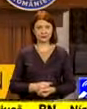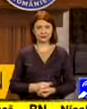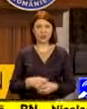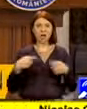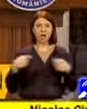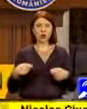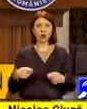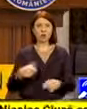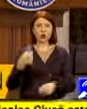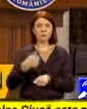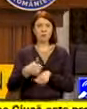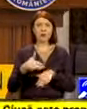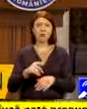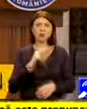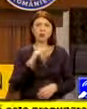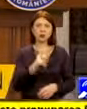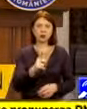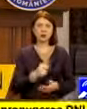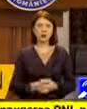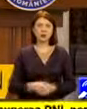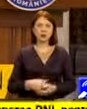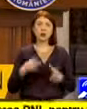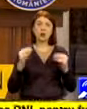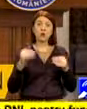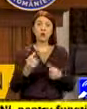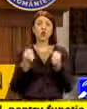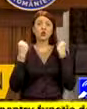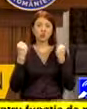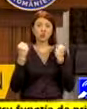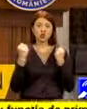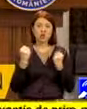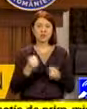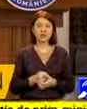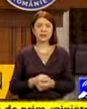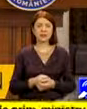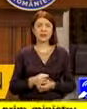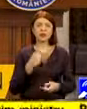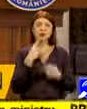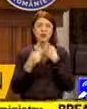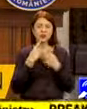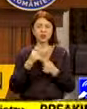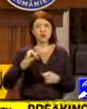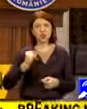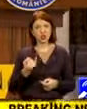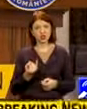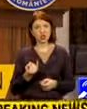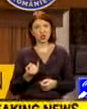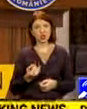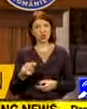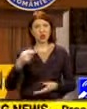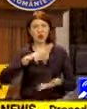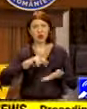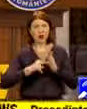Domnule prim-ministru desemnat, vă doresc mult succes în negocieri și în